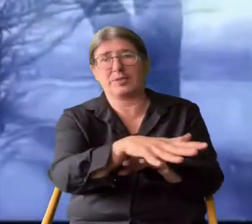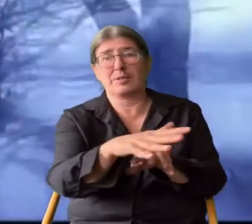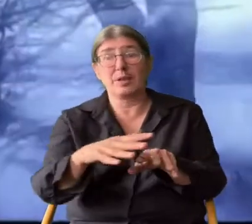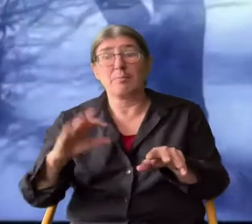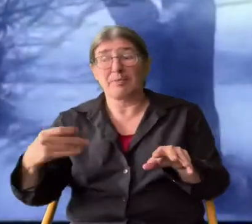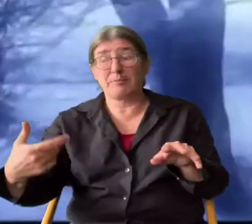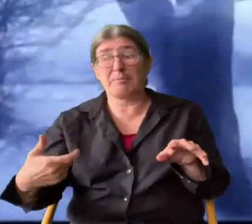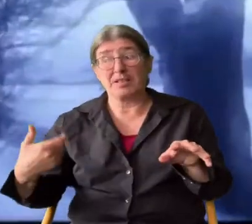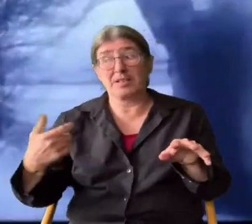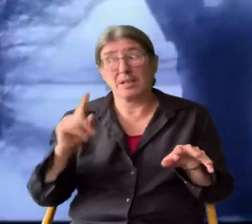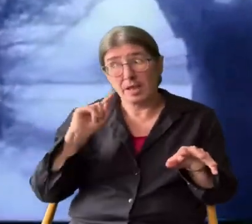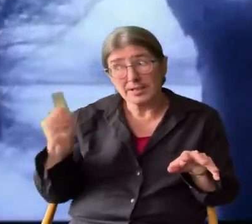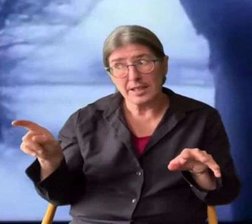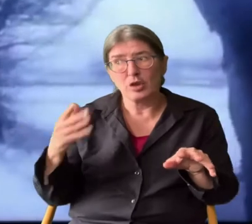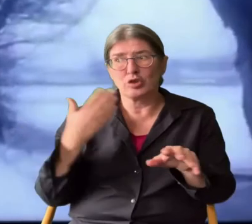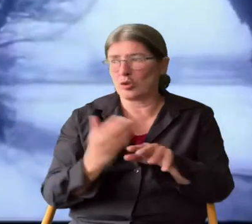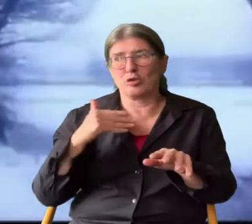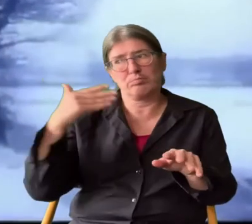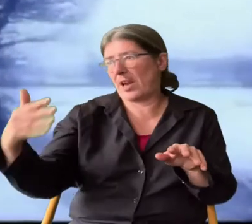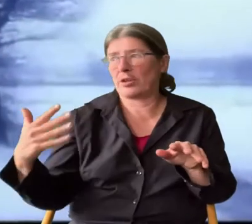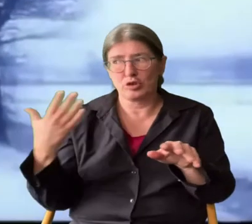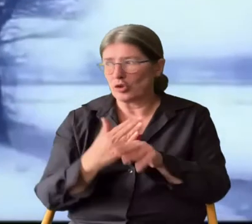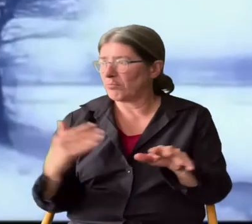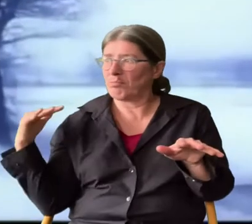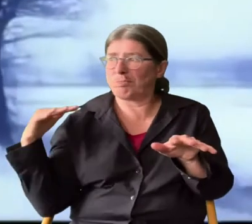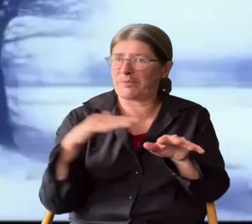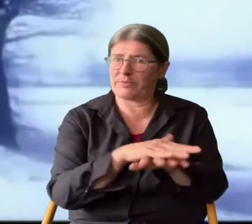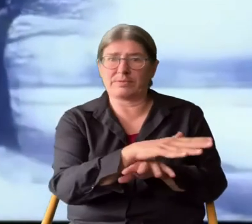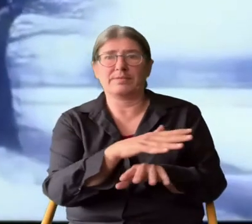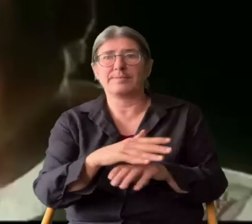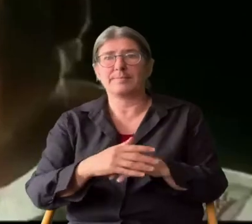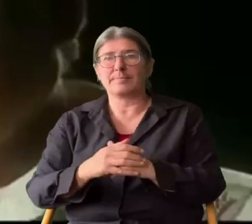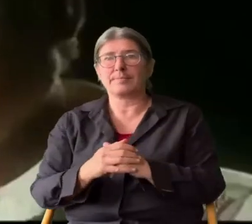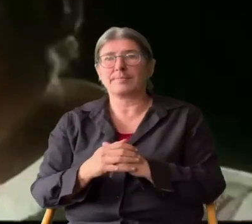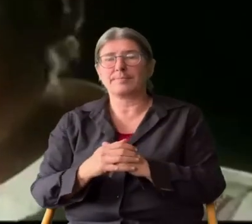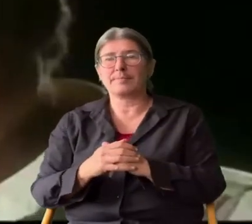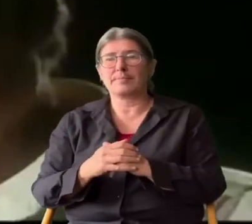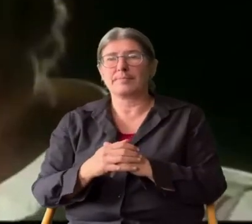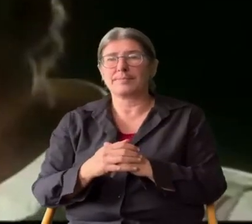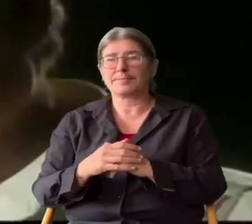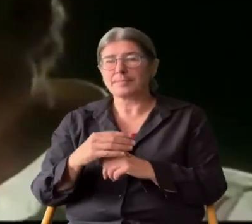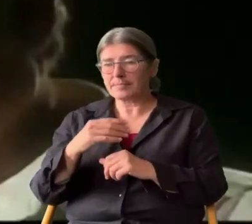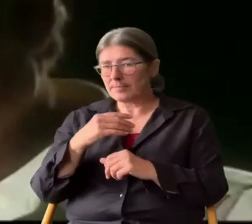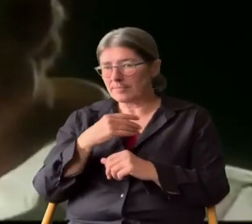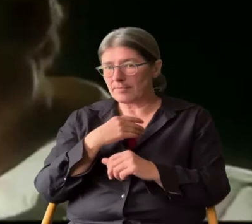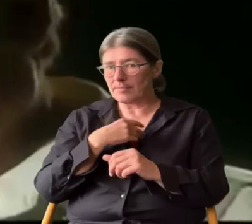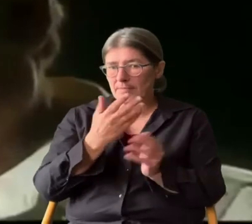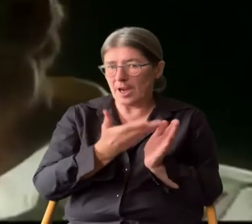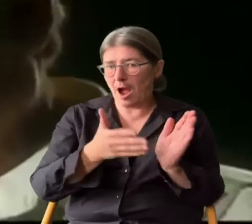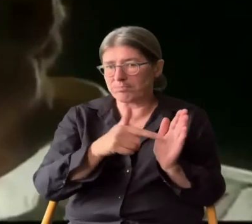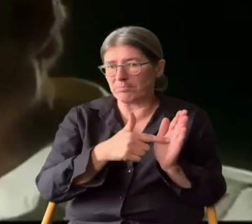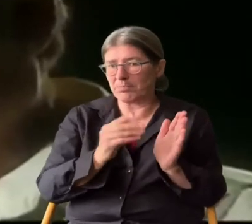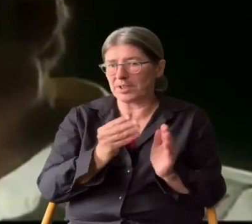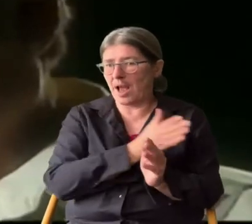Wenn die Panzer zu sehen sind, ist es schon zu spät. Wir saßen im Schützenloch,